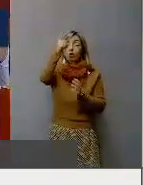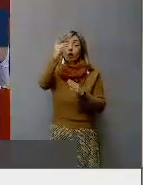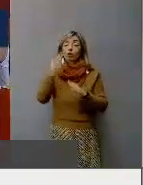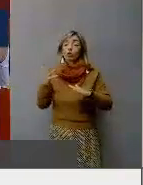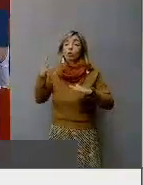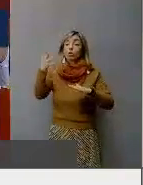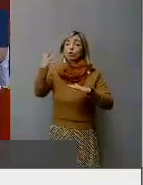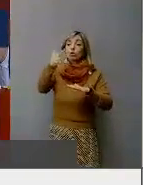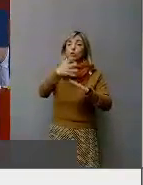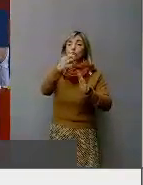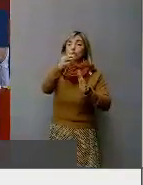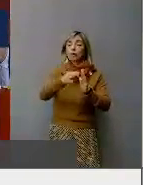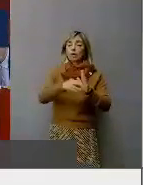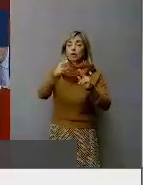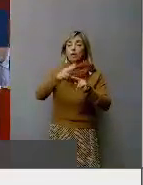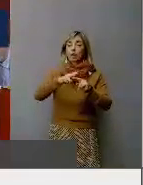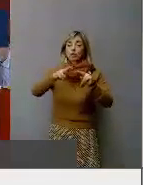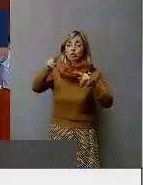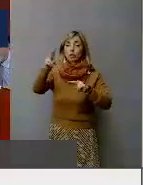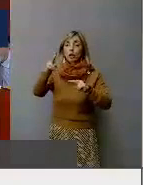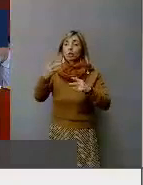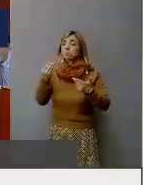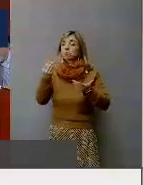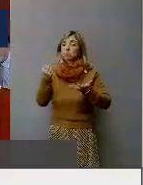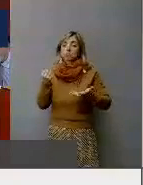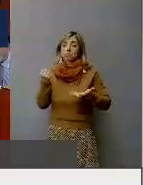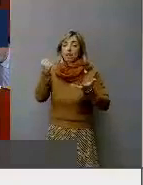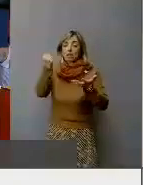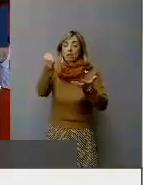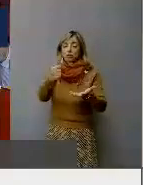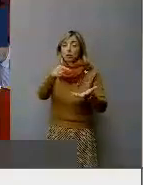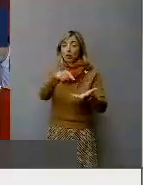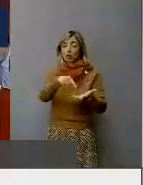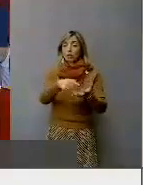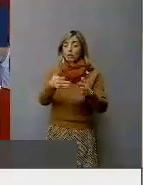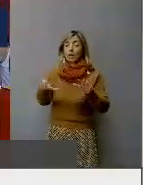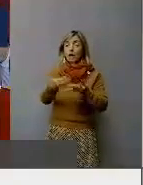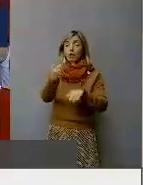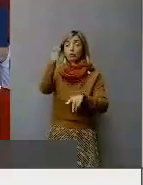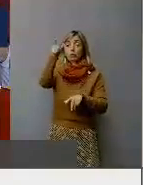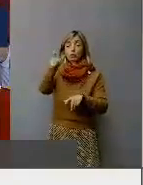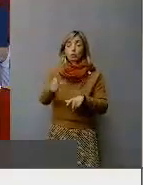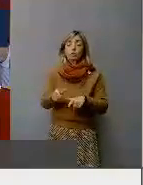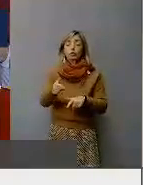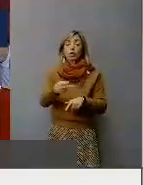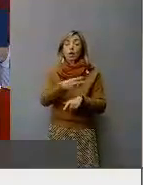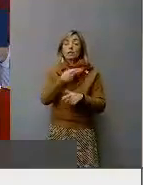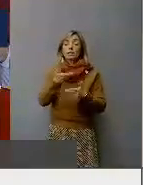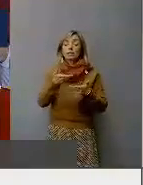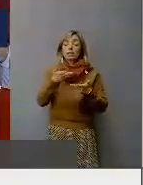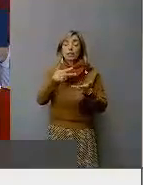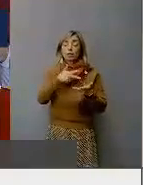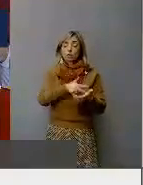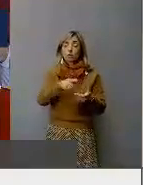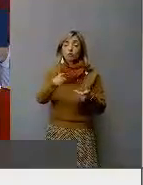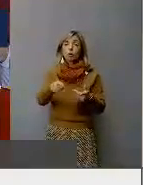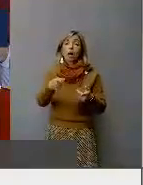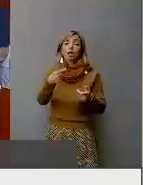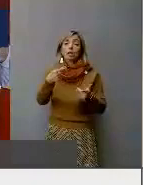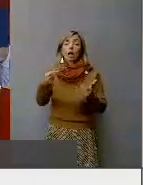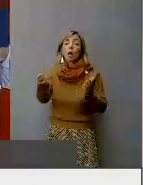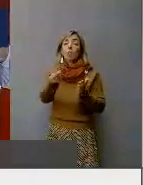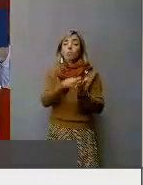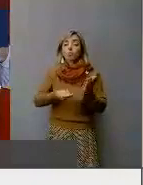per assumersi sedi sociali a progetto per fare compilare banalmente le domande allora qui se andiamo